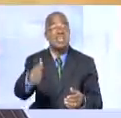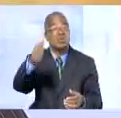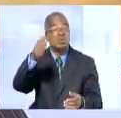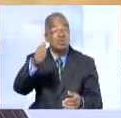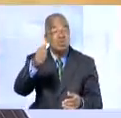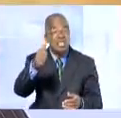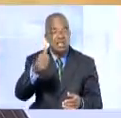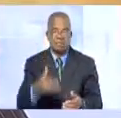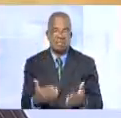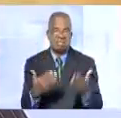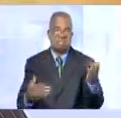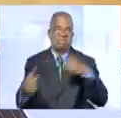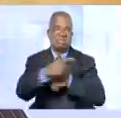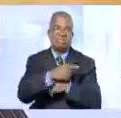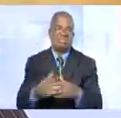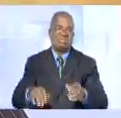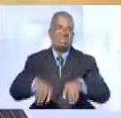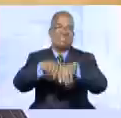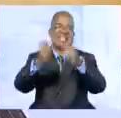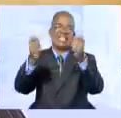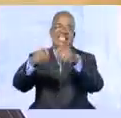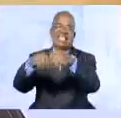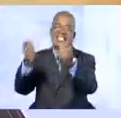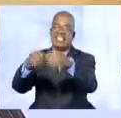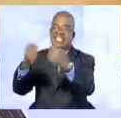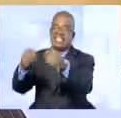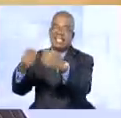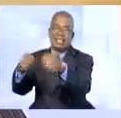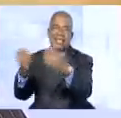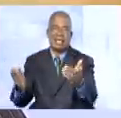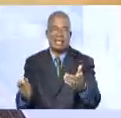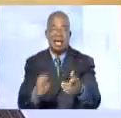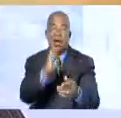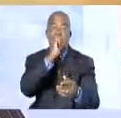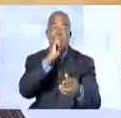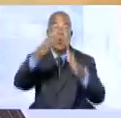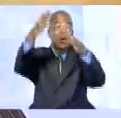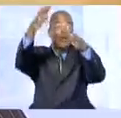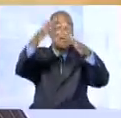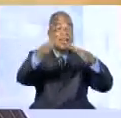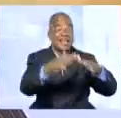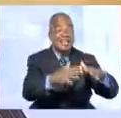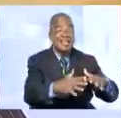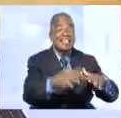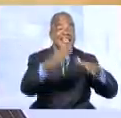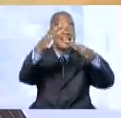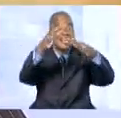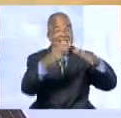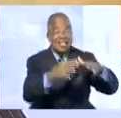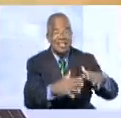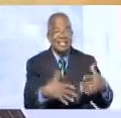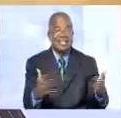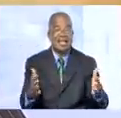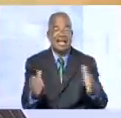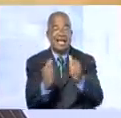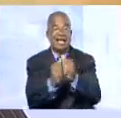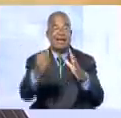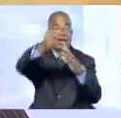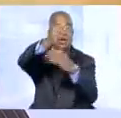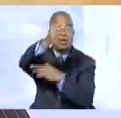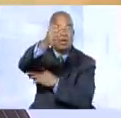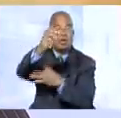mauvaise gestion de ces lieux ont eu raison de ces sites touristiques qui attiraient du monde dans cette région. Sylvain Gonati et Thérèse